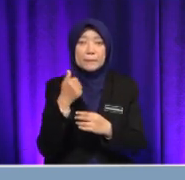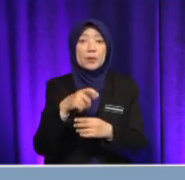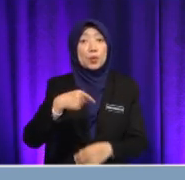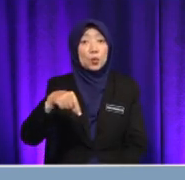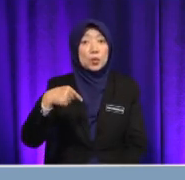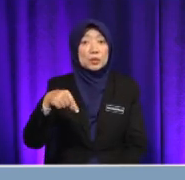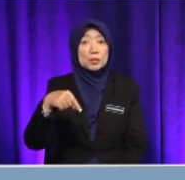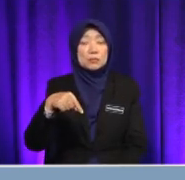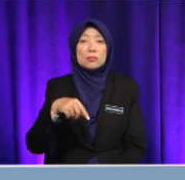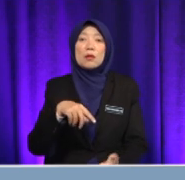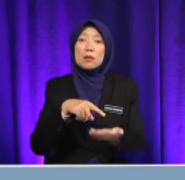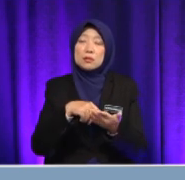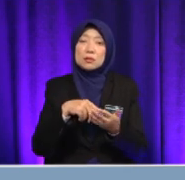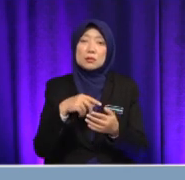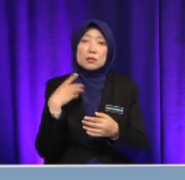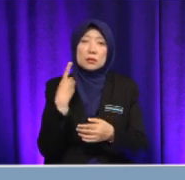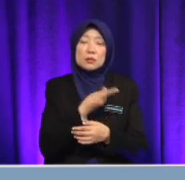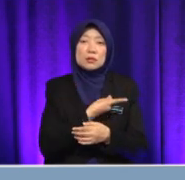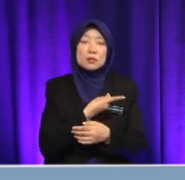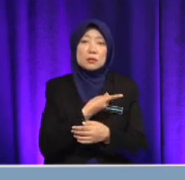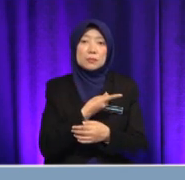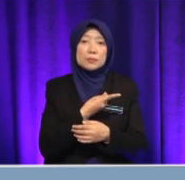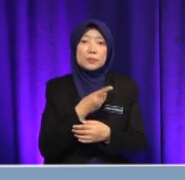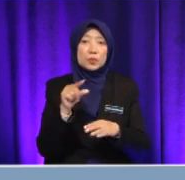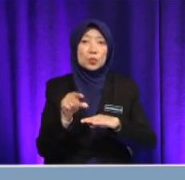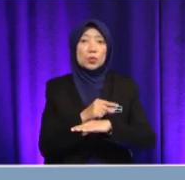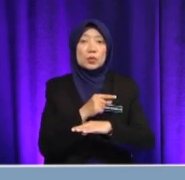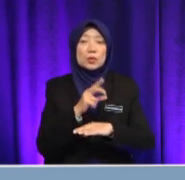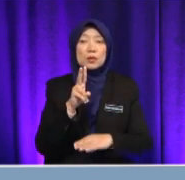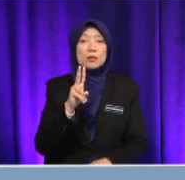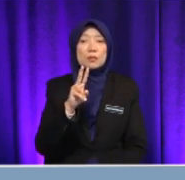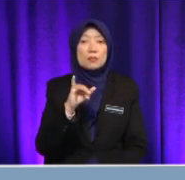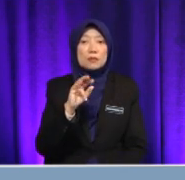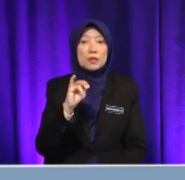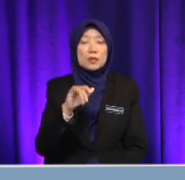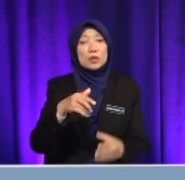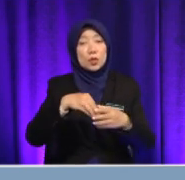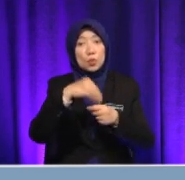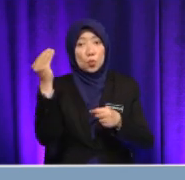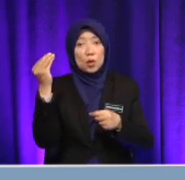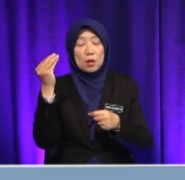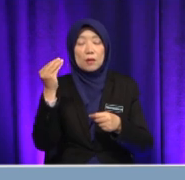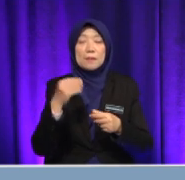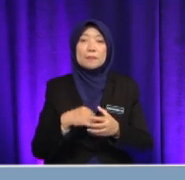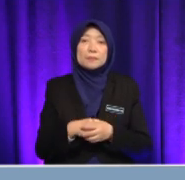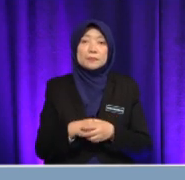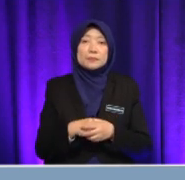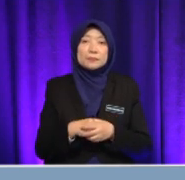ini dikatakan kita menggunakan bahan ini untuk diluar di kota luar